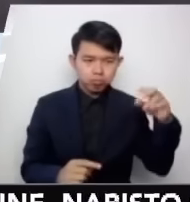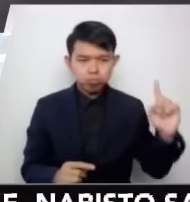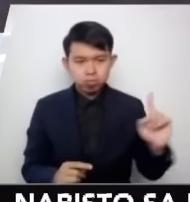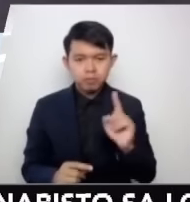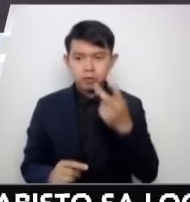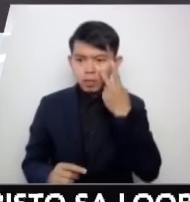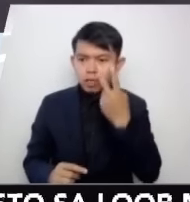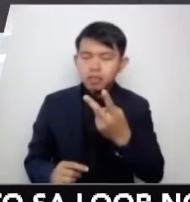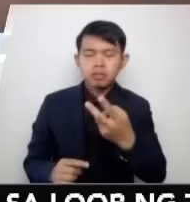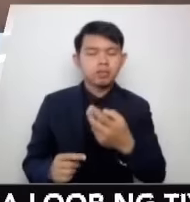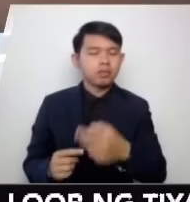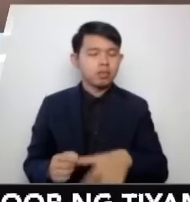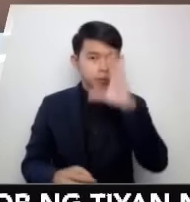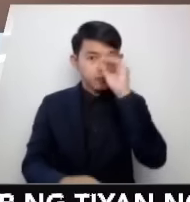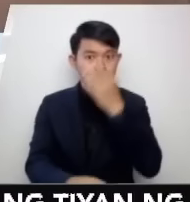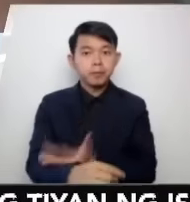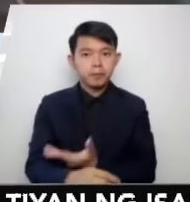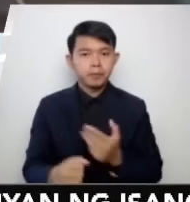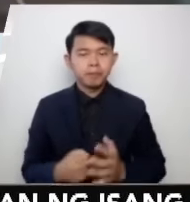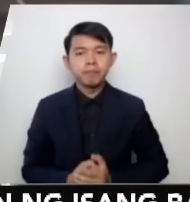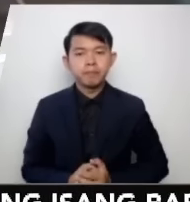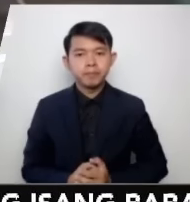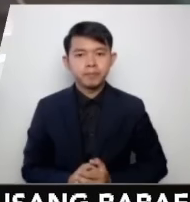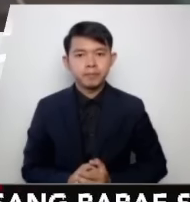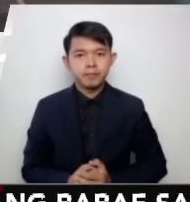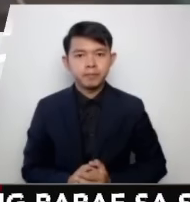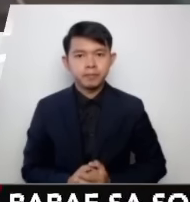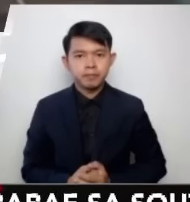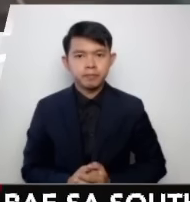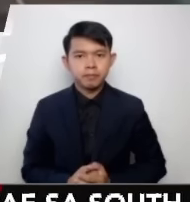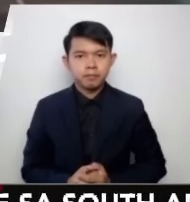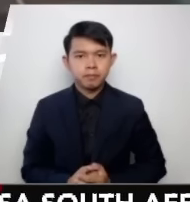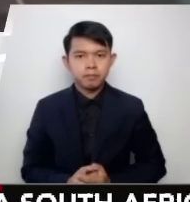ng aksidente. Motor ni Nuno yun pa, sabi ng anak ko.